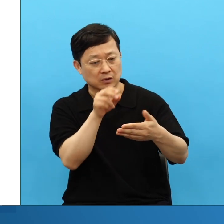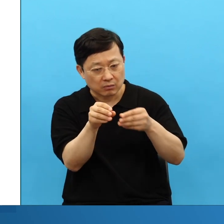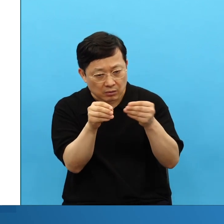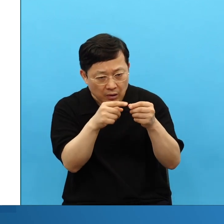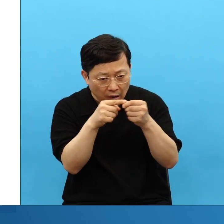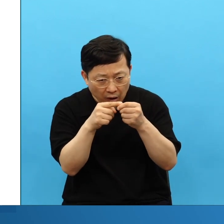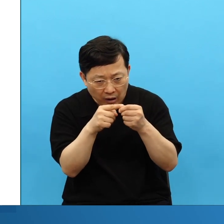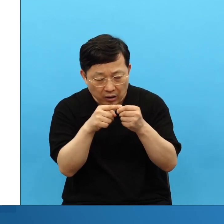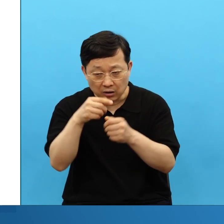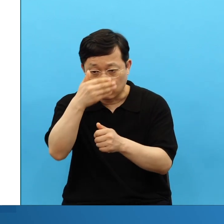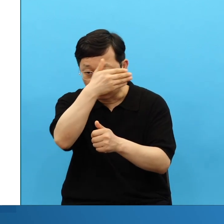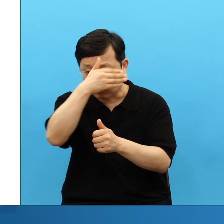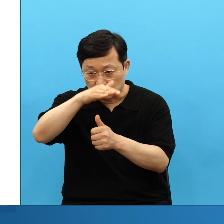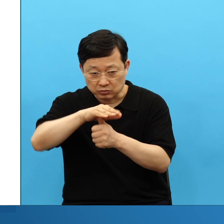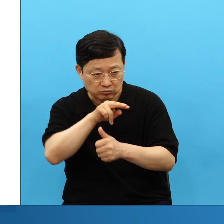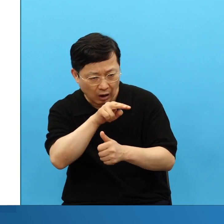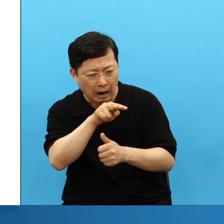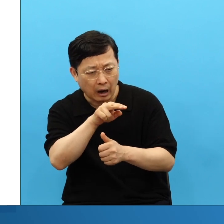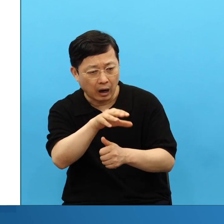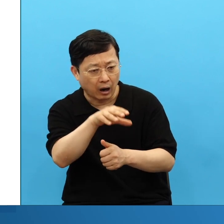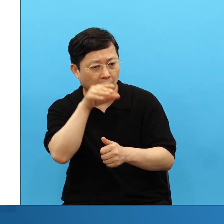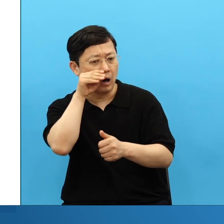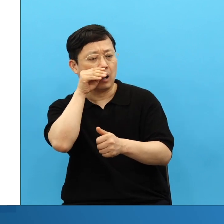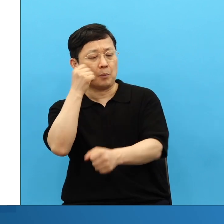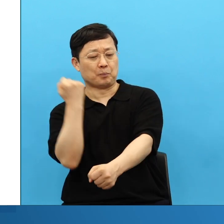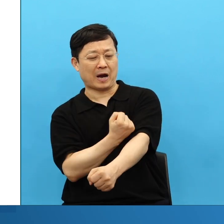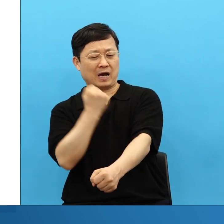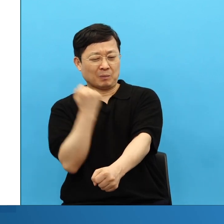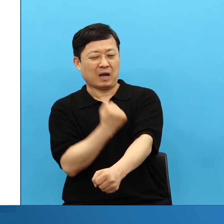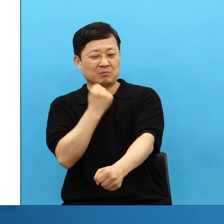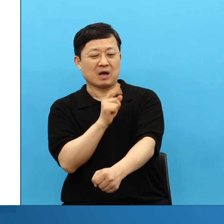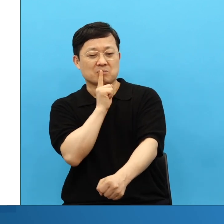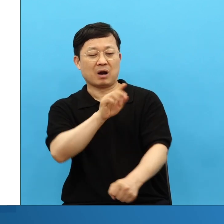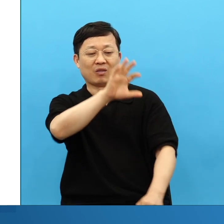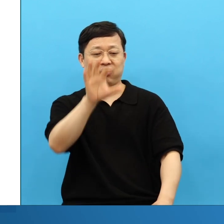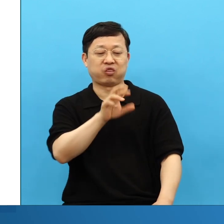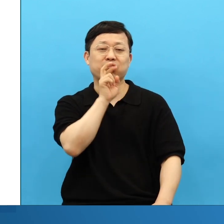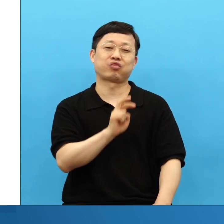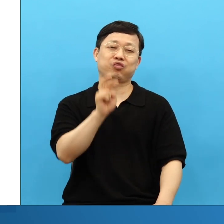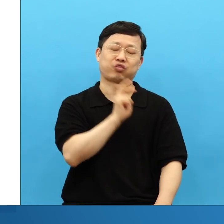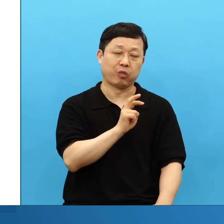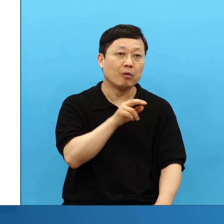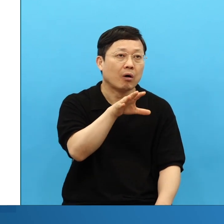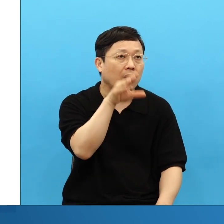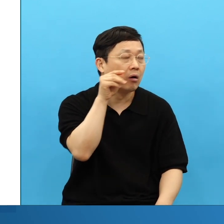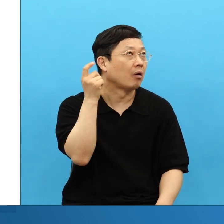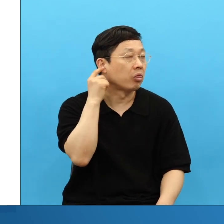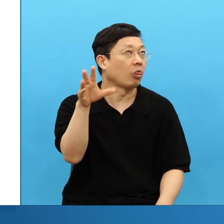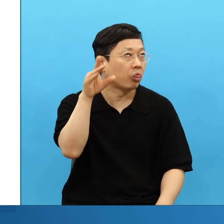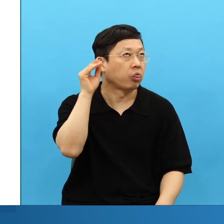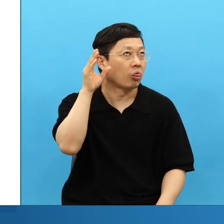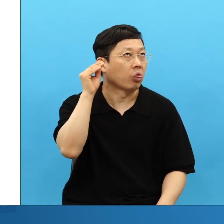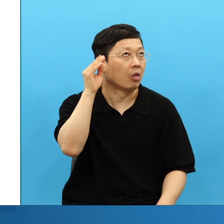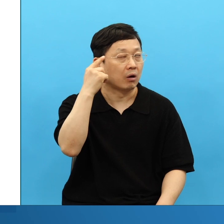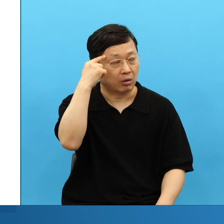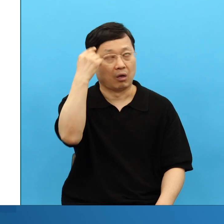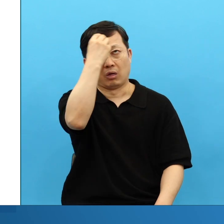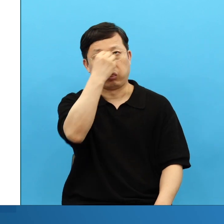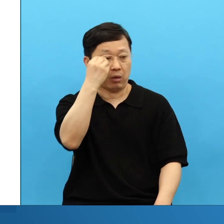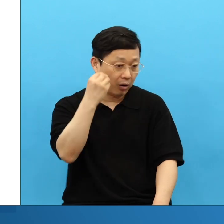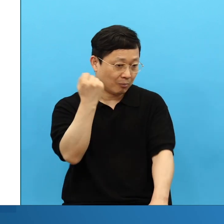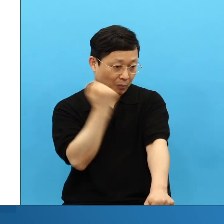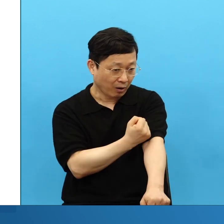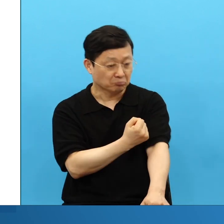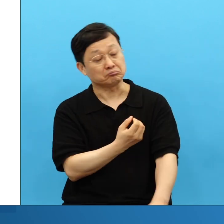속에 청소년들은 아마 다 알 겁니다. 저기 마약이라는 용어들이 들어가서 나도 모르게 마약에 그냥 마약해도 될 것처럼 뭐 마약 김밥이